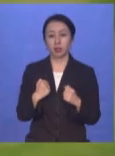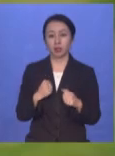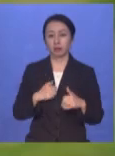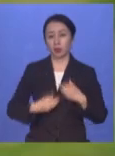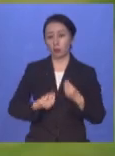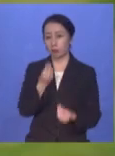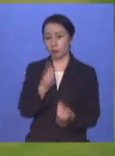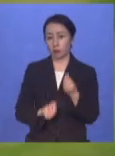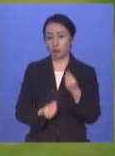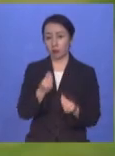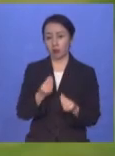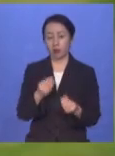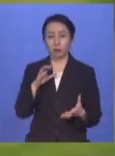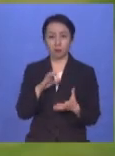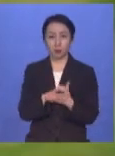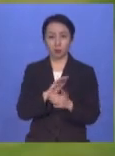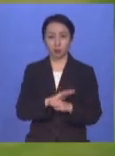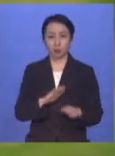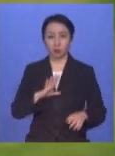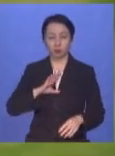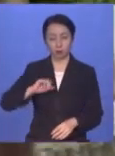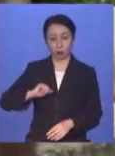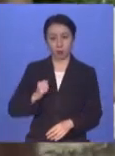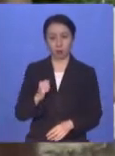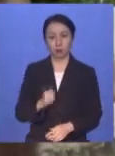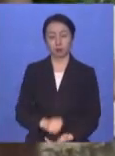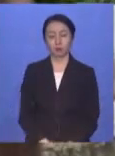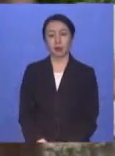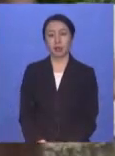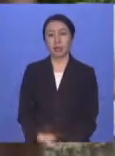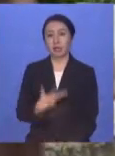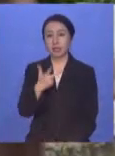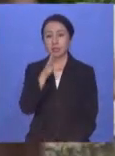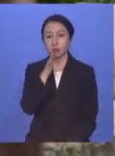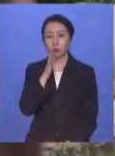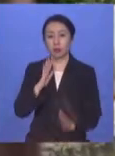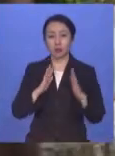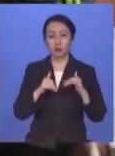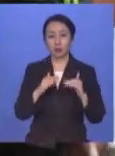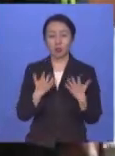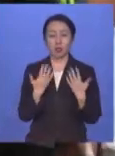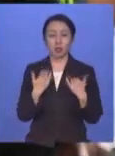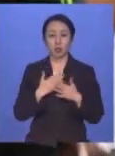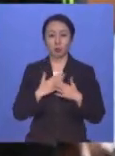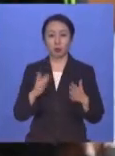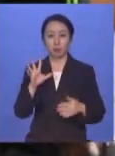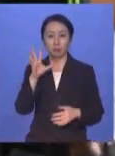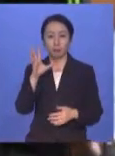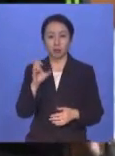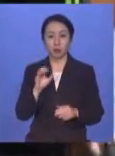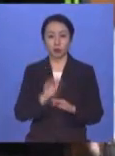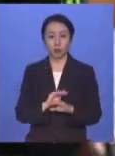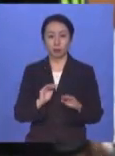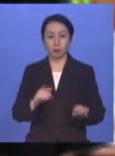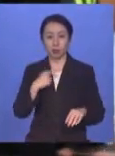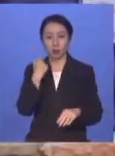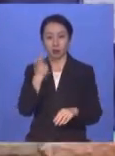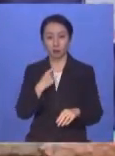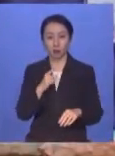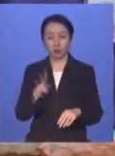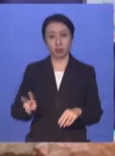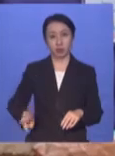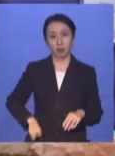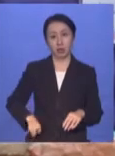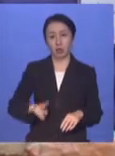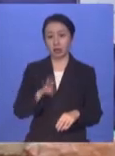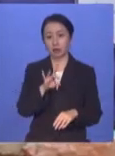Мы познакомились с ребятами, стали друзьями. За 3 сезона в лагере «Достык» отдохнули более 500 ребят. Как отмечает директор